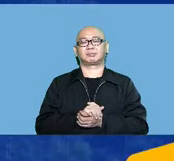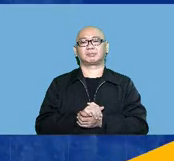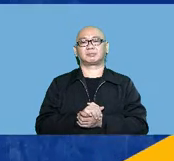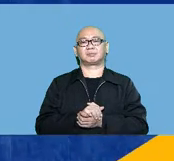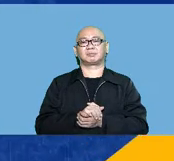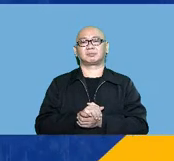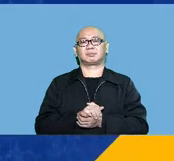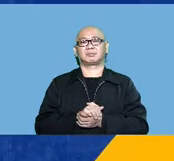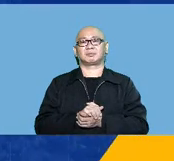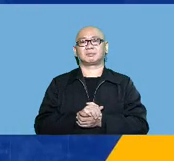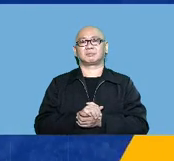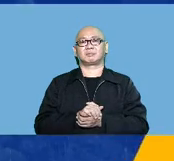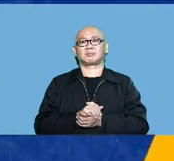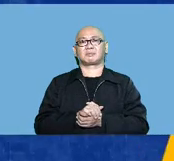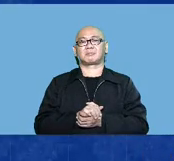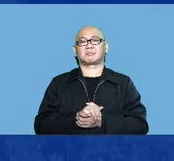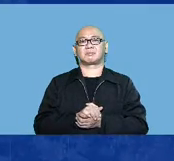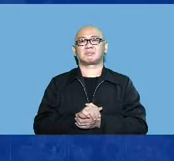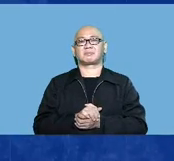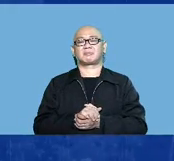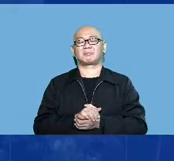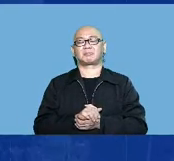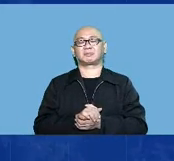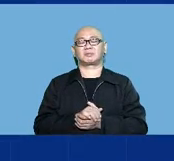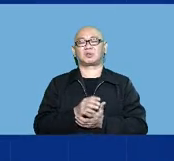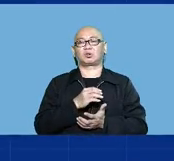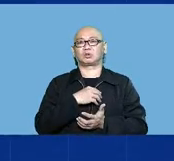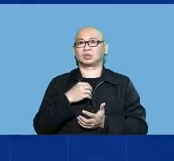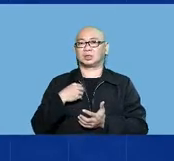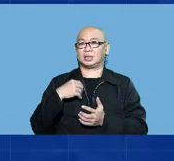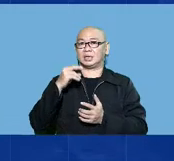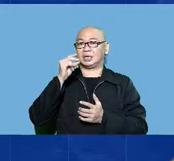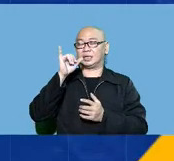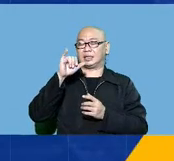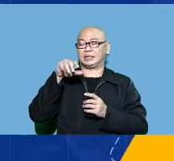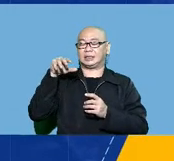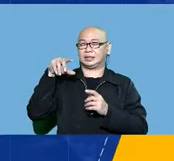Leksono, Dr. Rizal spesialis mata, Dr.